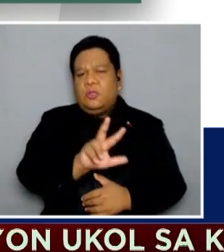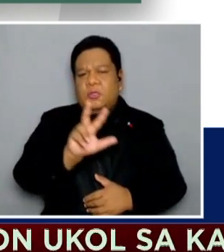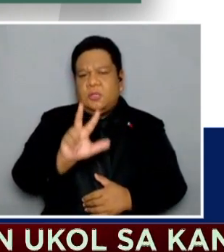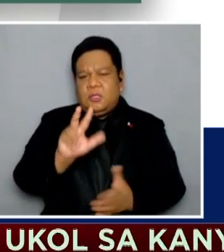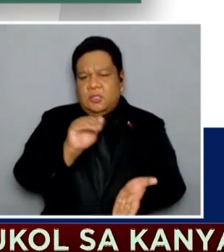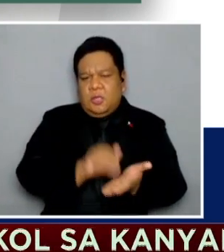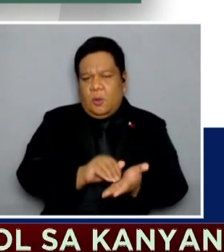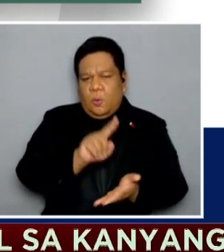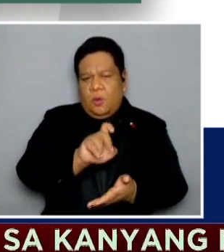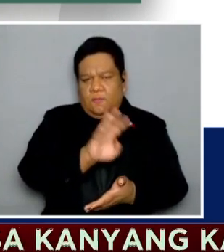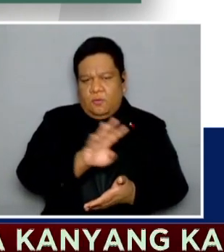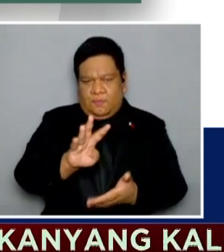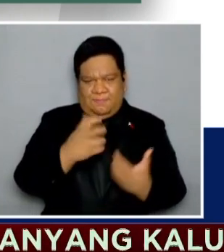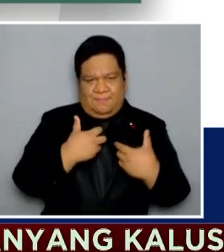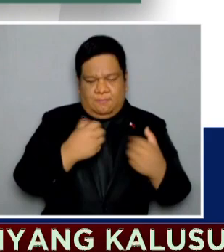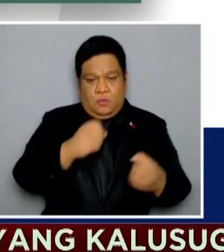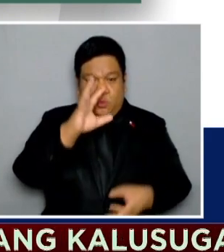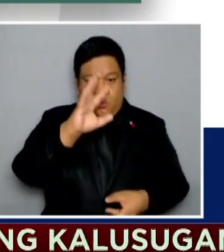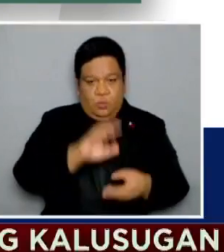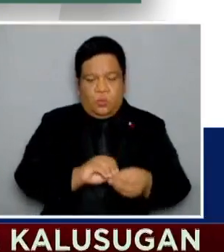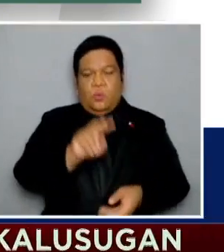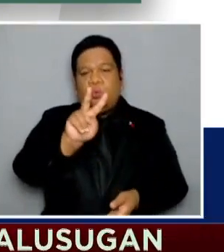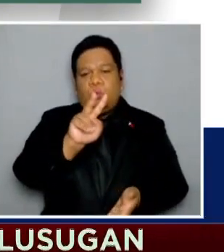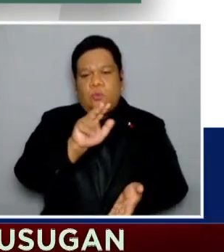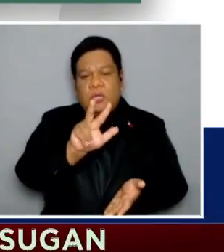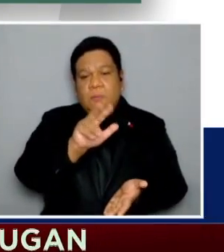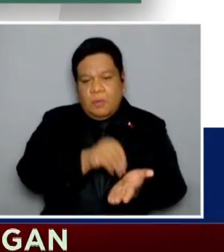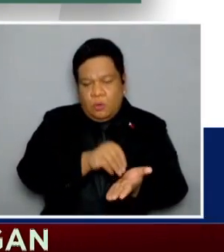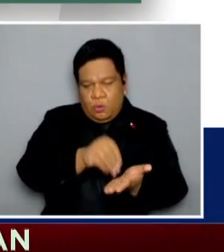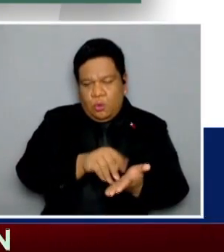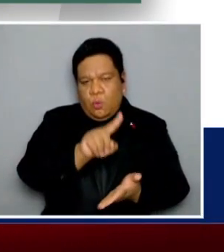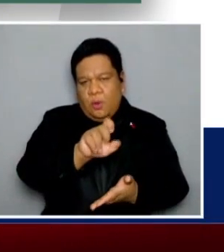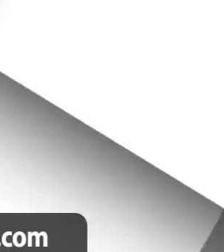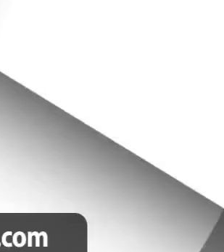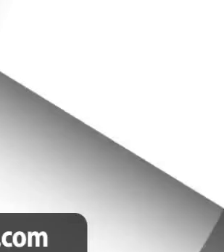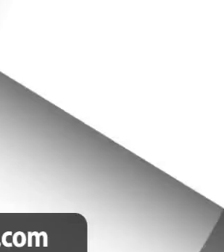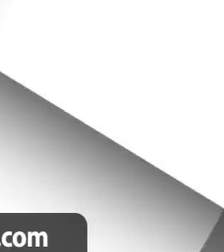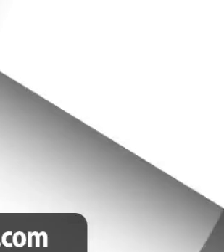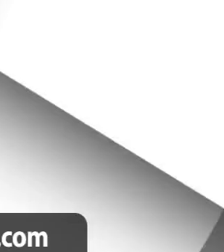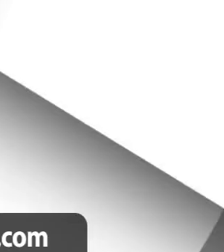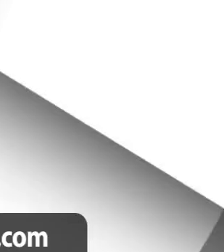naka-recover para sa higit na 3,158,000 total recoveries.